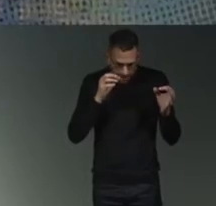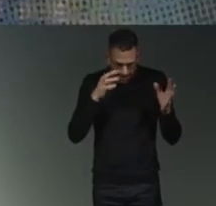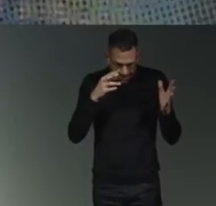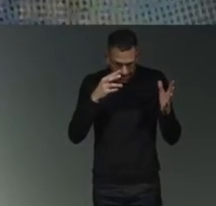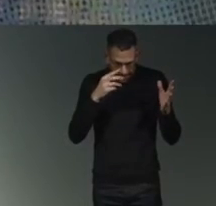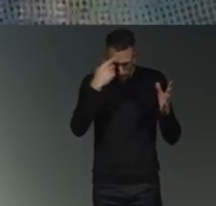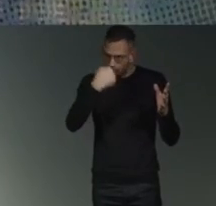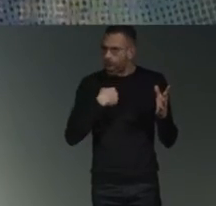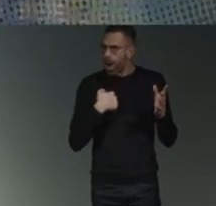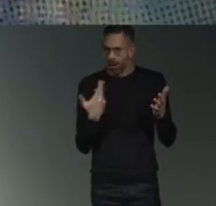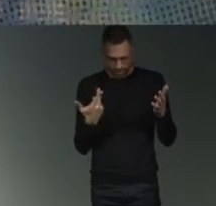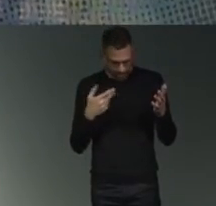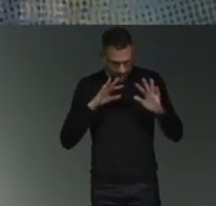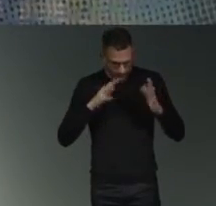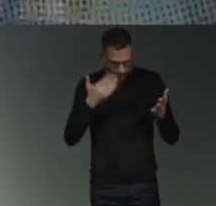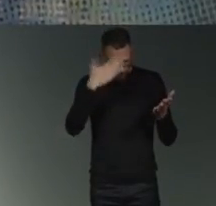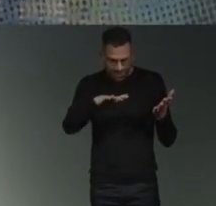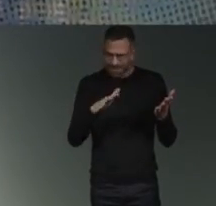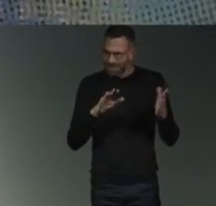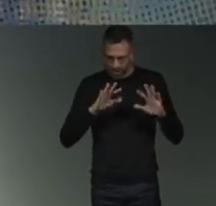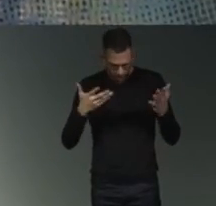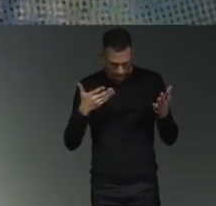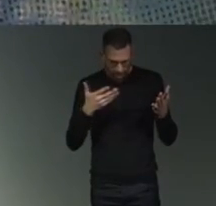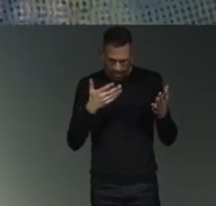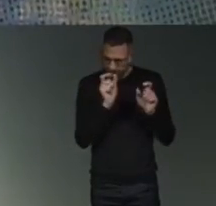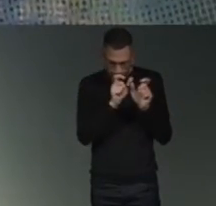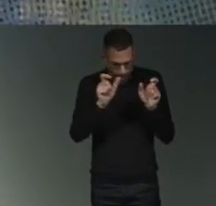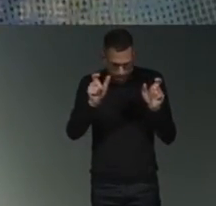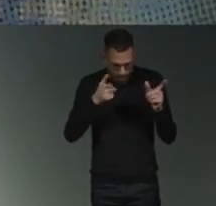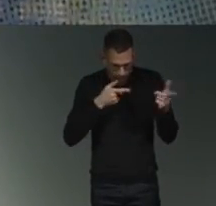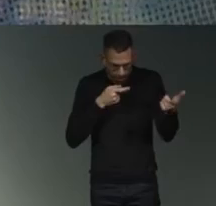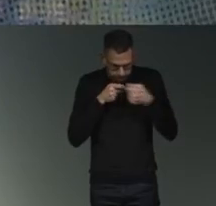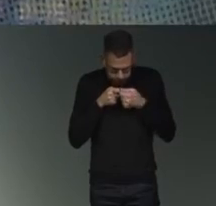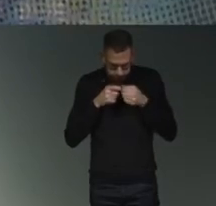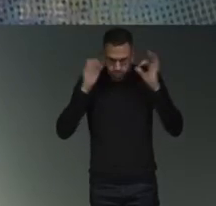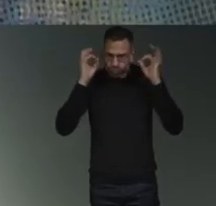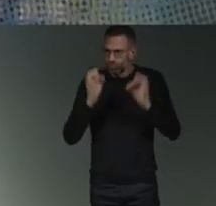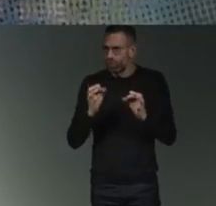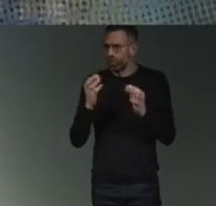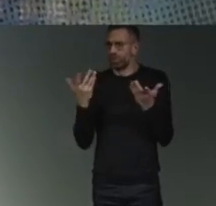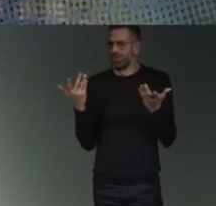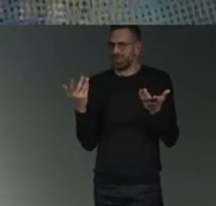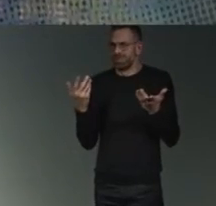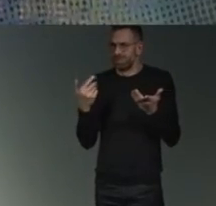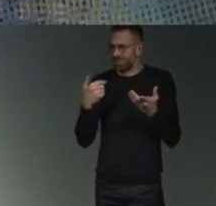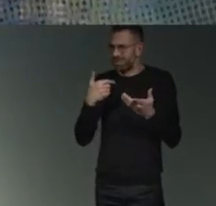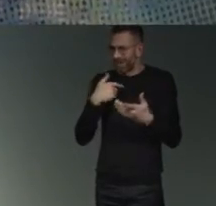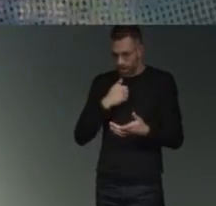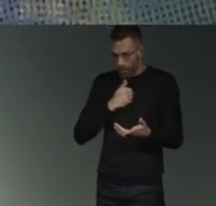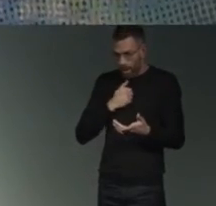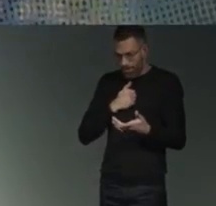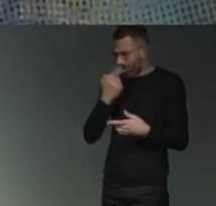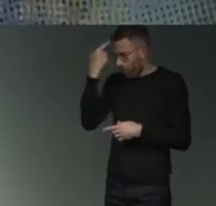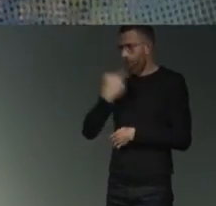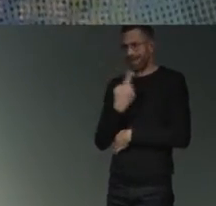comment cet écrivain a-t-il pu mettre des mots d'une façon aussi précise sur des choses que je pensais être le